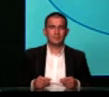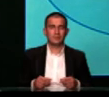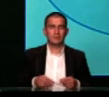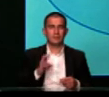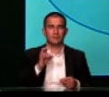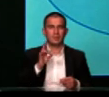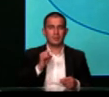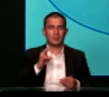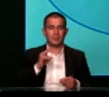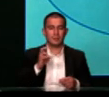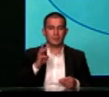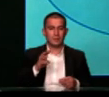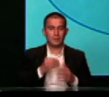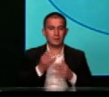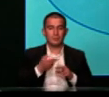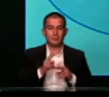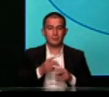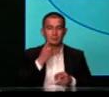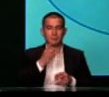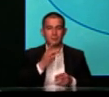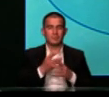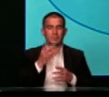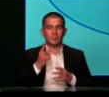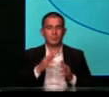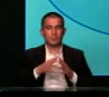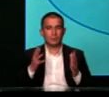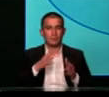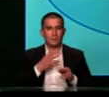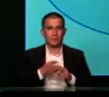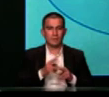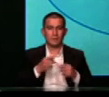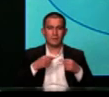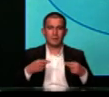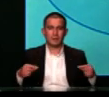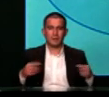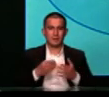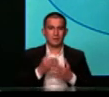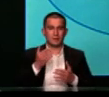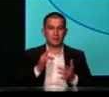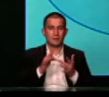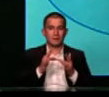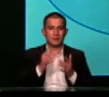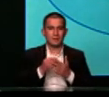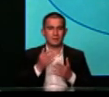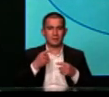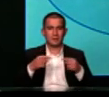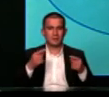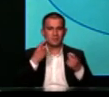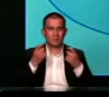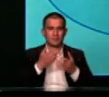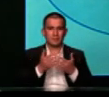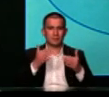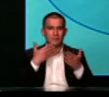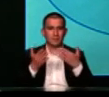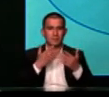Brandmauer 2 va undan ortiq qismlarga ajratilgan tarmoqdagi qismlar orasida axborotlar